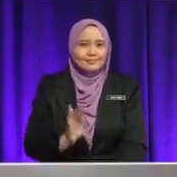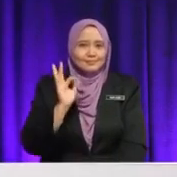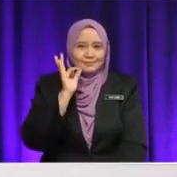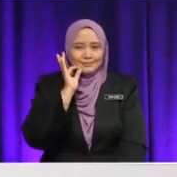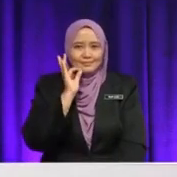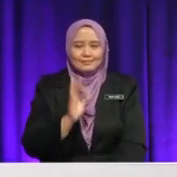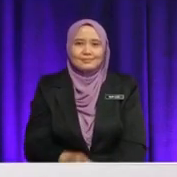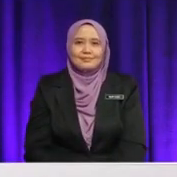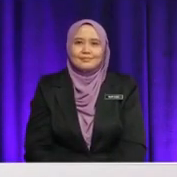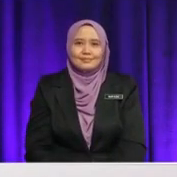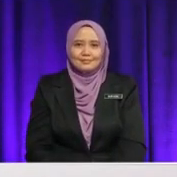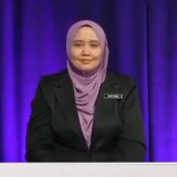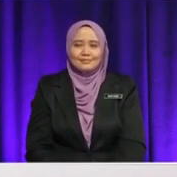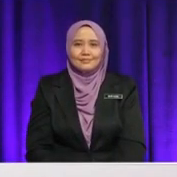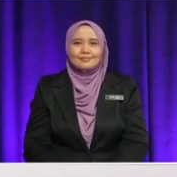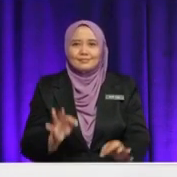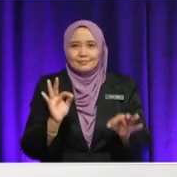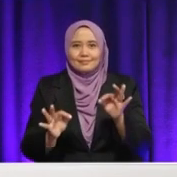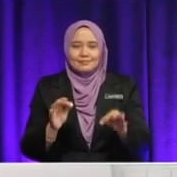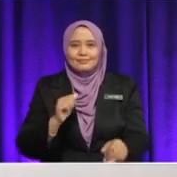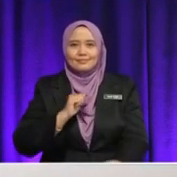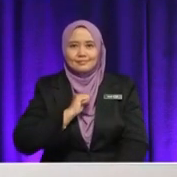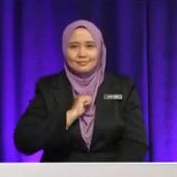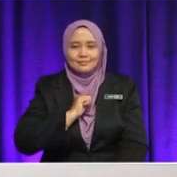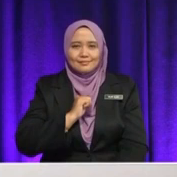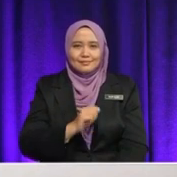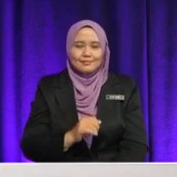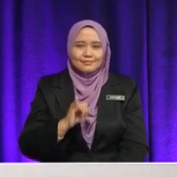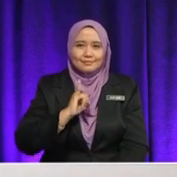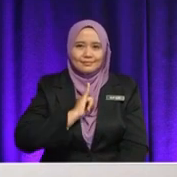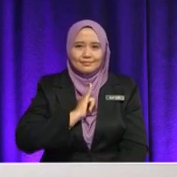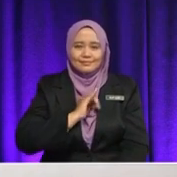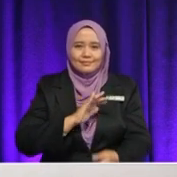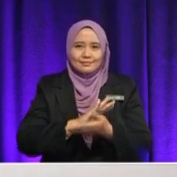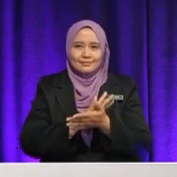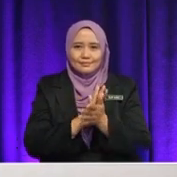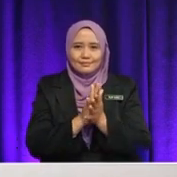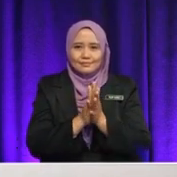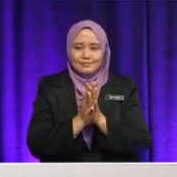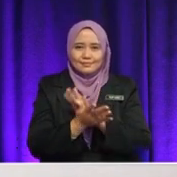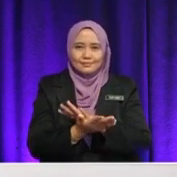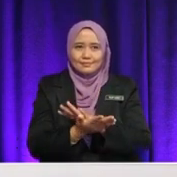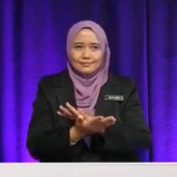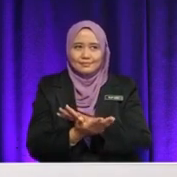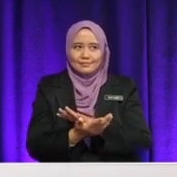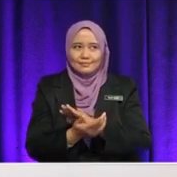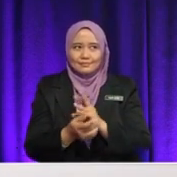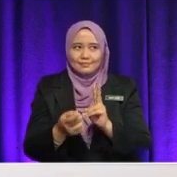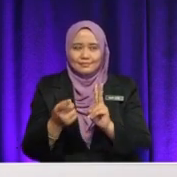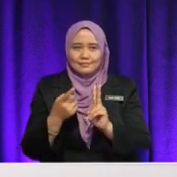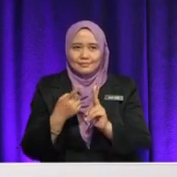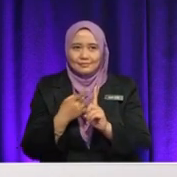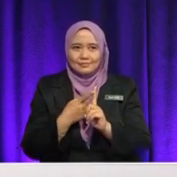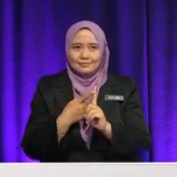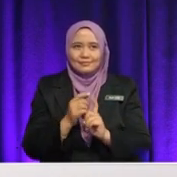Andaikan Saya bahkan menjadi pengundi bagi pilihanraya umum Magic pertama majas pun dengan fokus